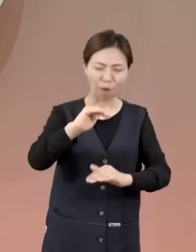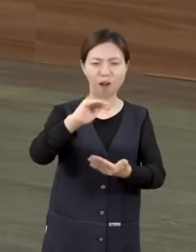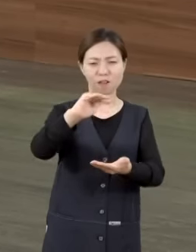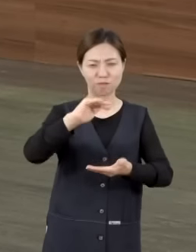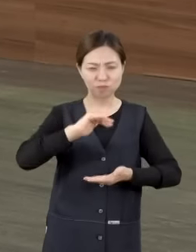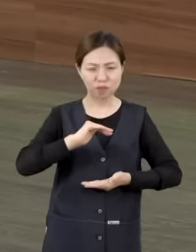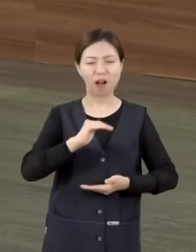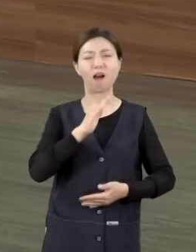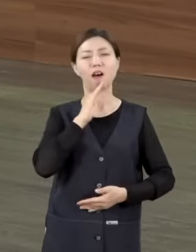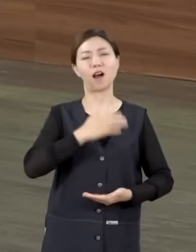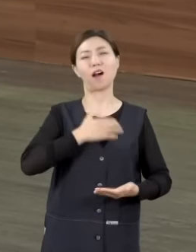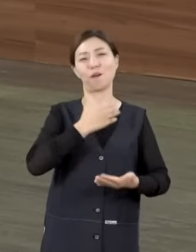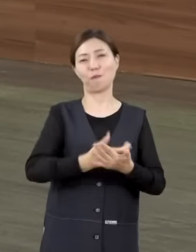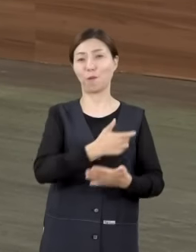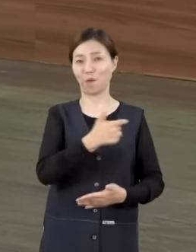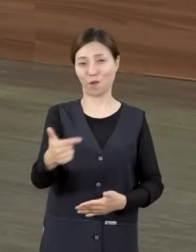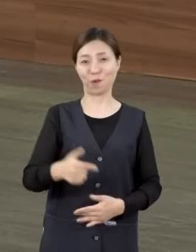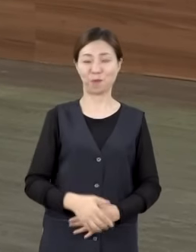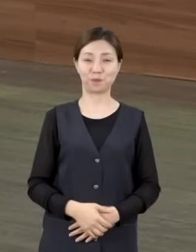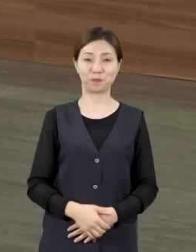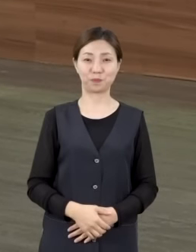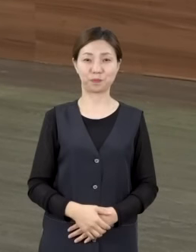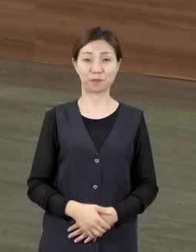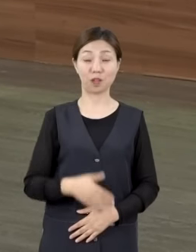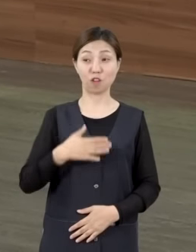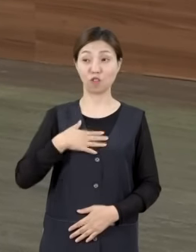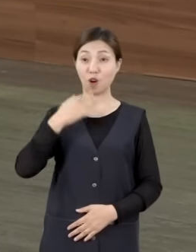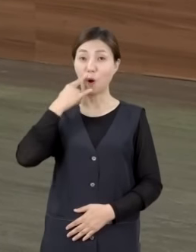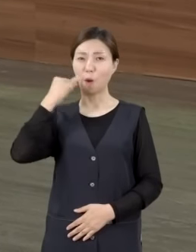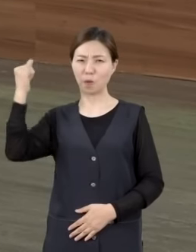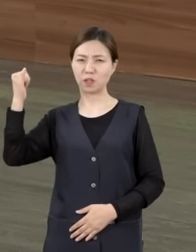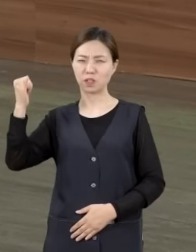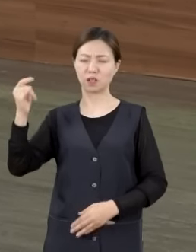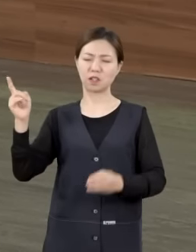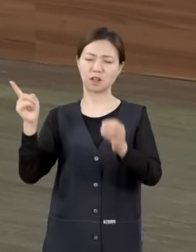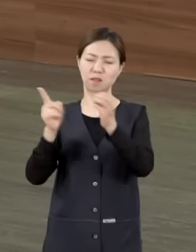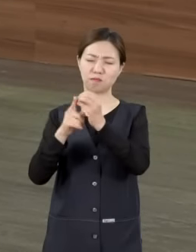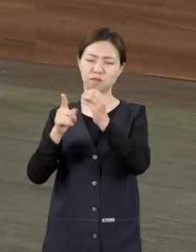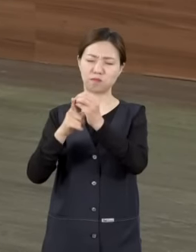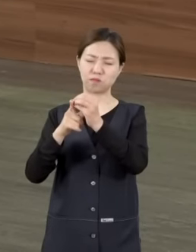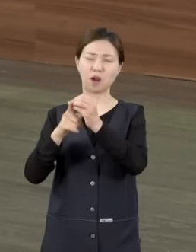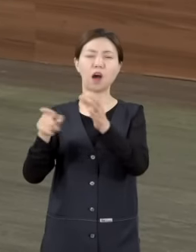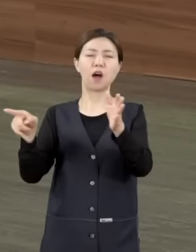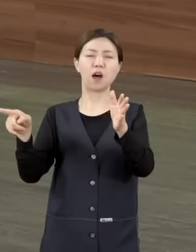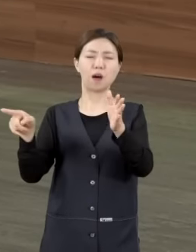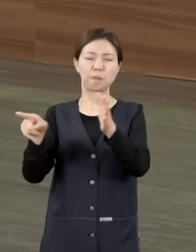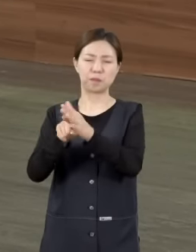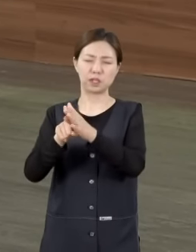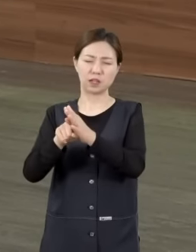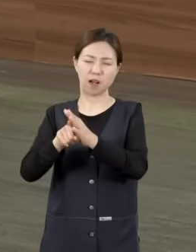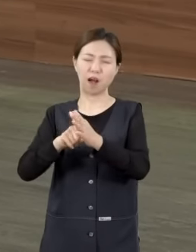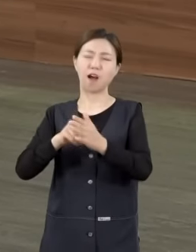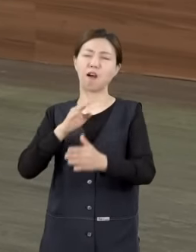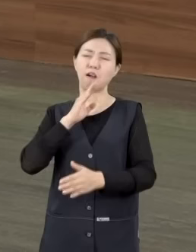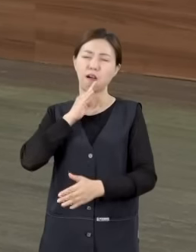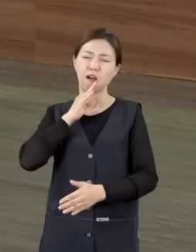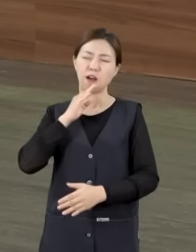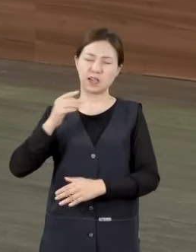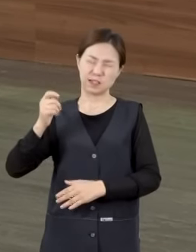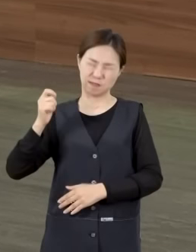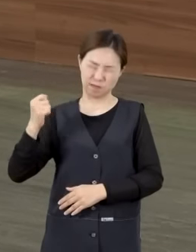봅니다 오늘이 편지는 불심이 깊은 저희 어머니께서